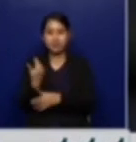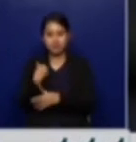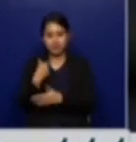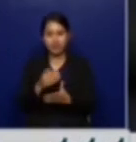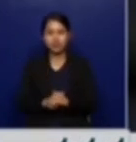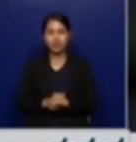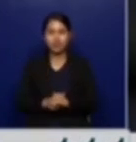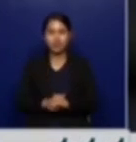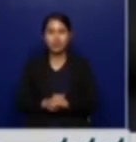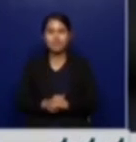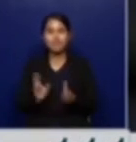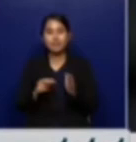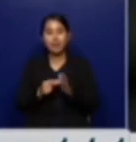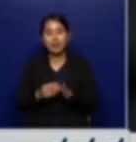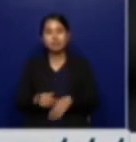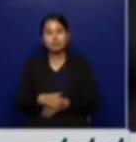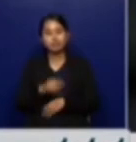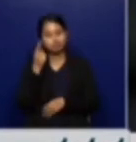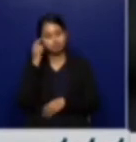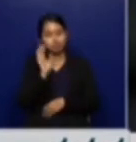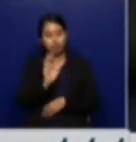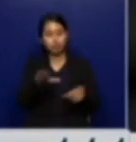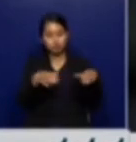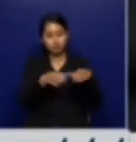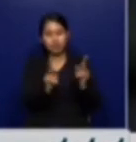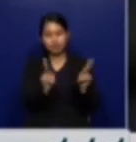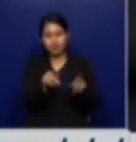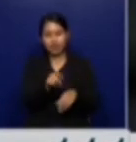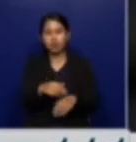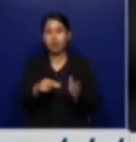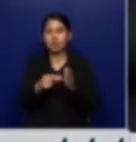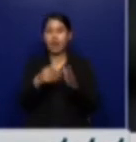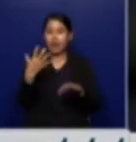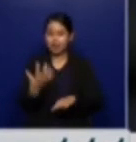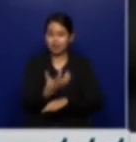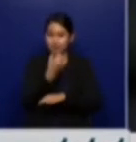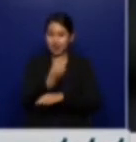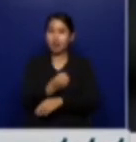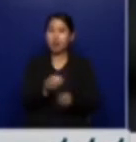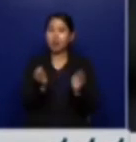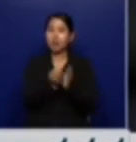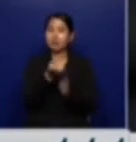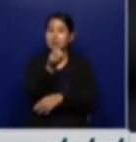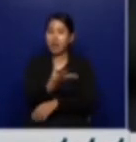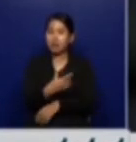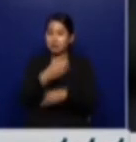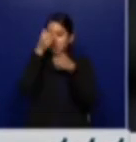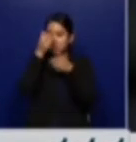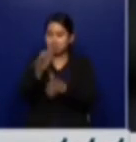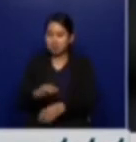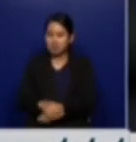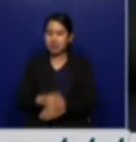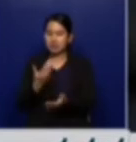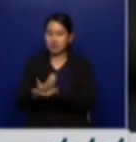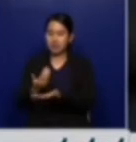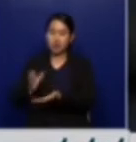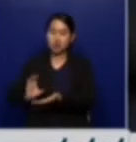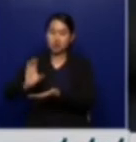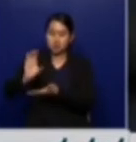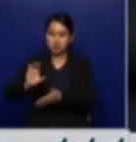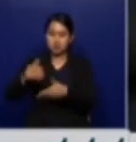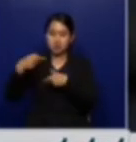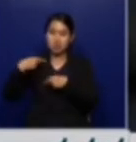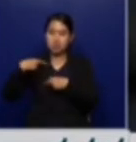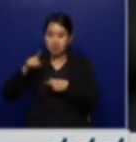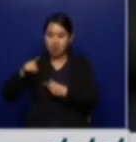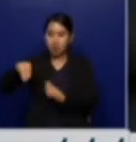องเนี่ยฐานะท่านคุมเสียงข้างมากนะครับท่านไม่ได้สนใจเลยว่าเม็ดเงินลงทุนจะเป็นประโยชน์กับประเทศชาติบ้านเมืองในการก